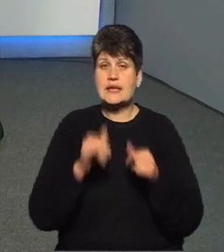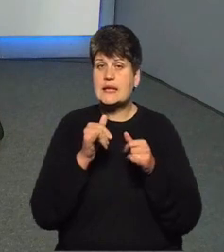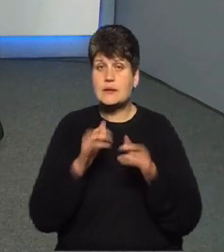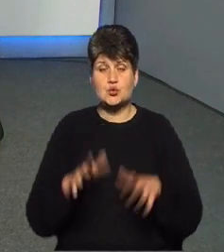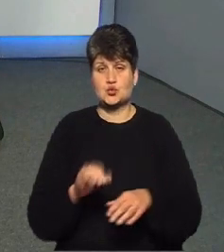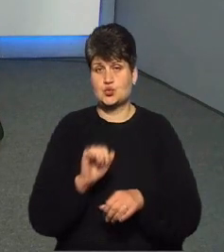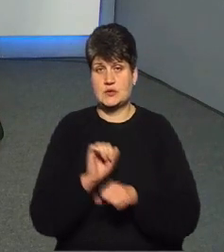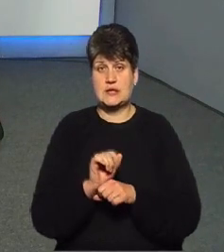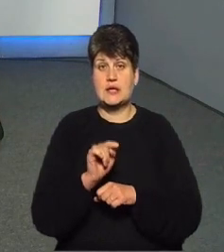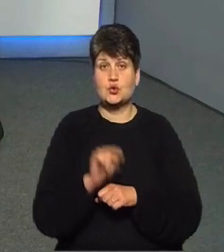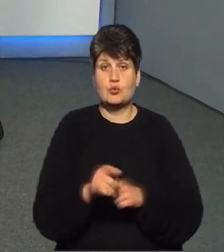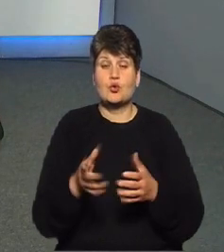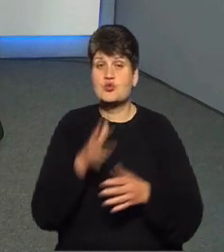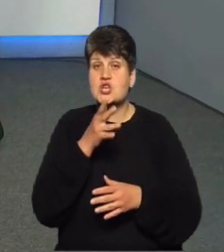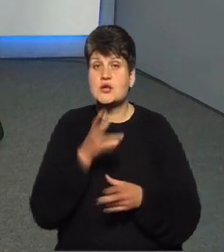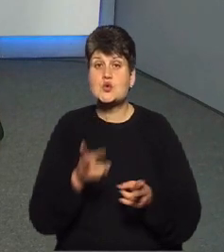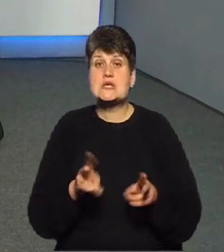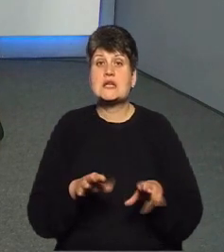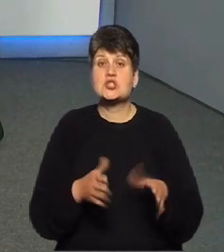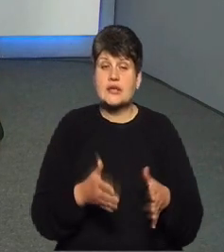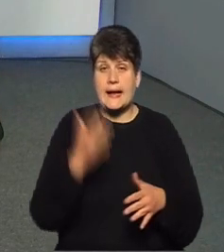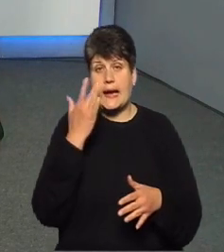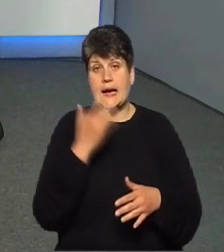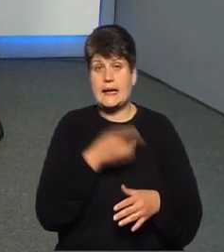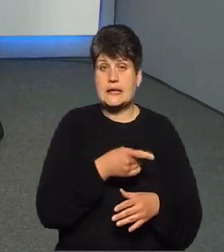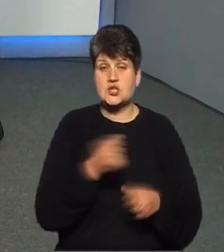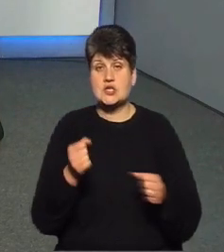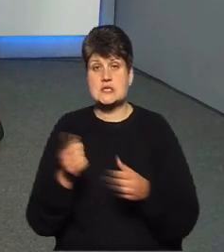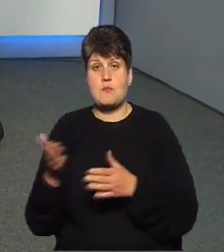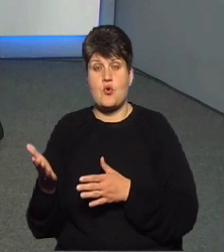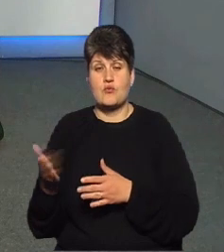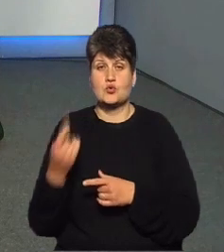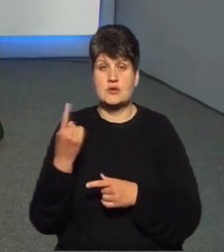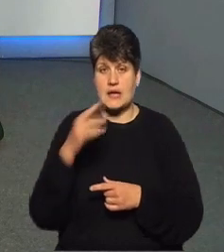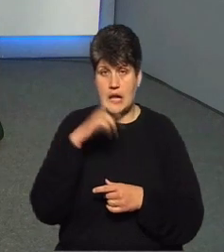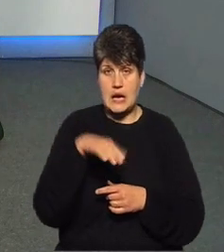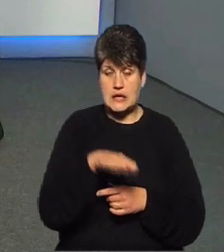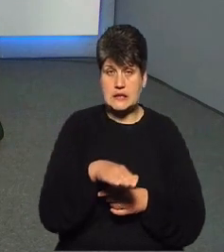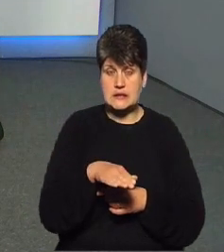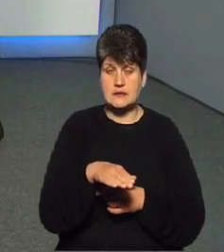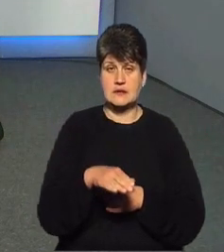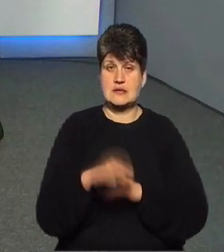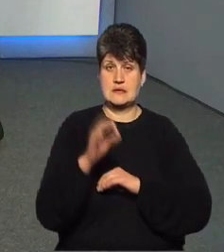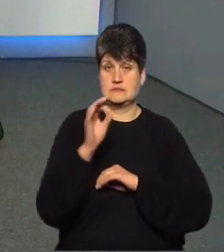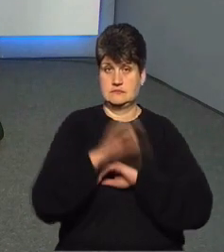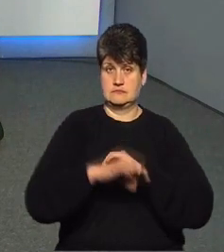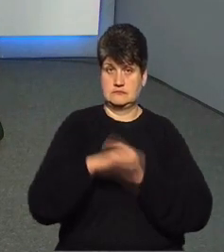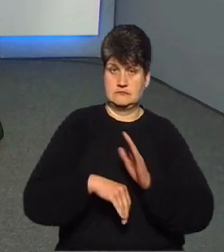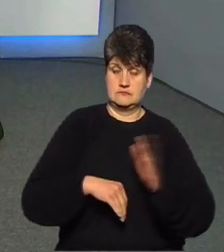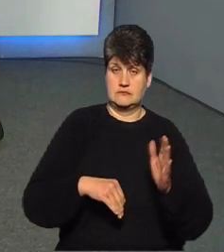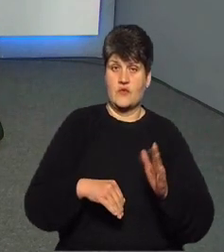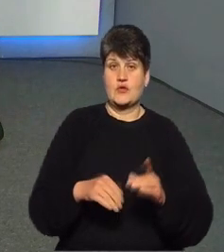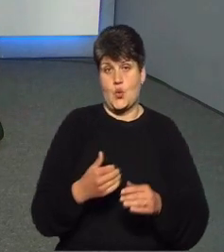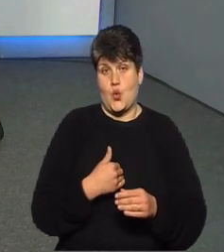часі залишитися, на літньому чи на зимовому. Тому що одні країни, які західніше знаходяться, вони хочуть зимового